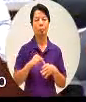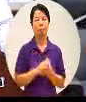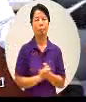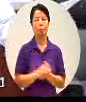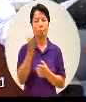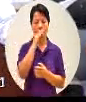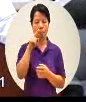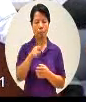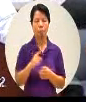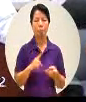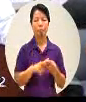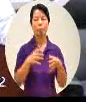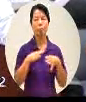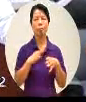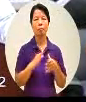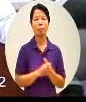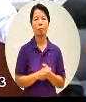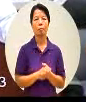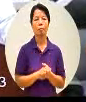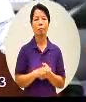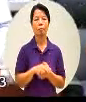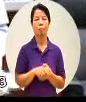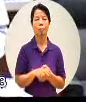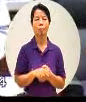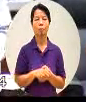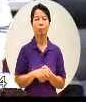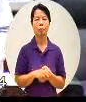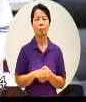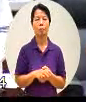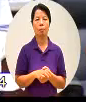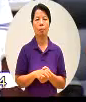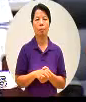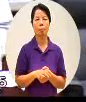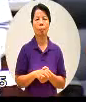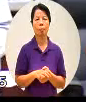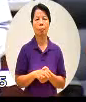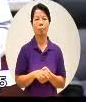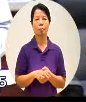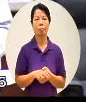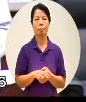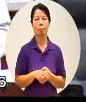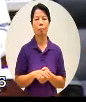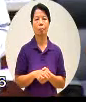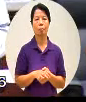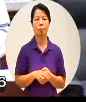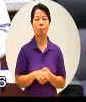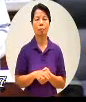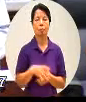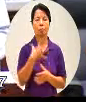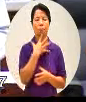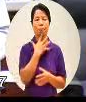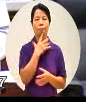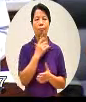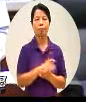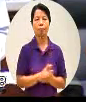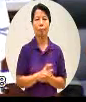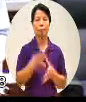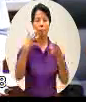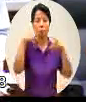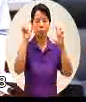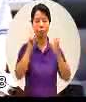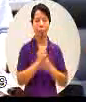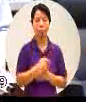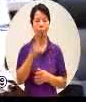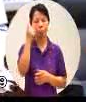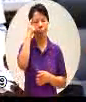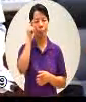要找一个主管。那么这个主管吼、哦，他怎样？奇怪，狮子说怎么会